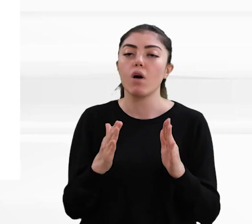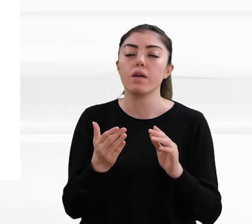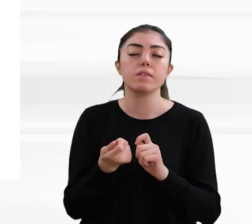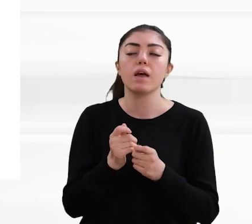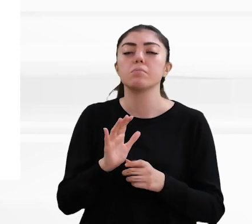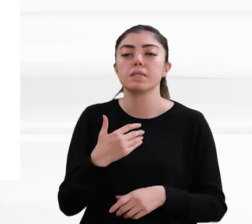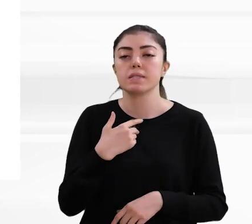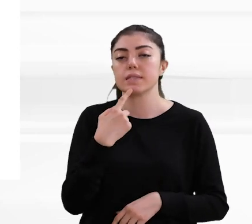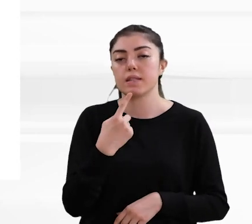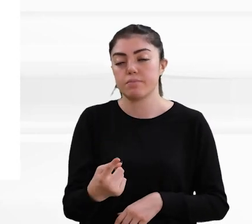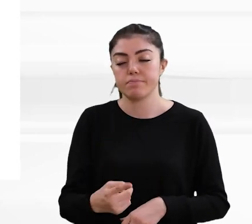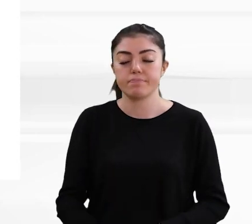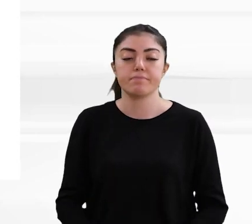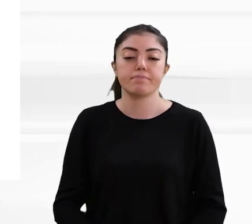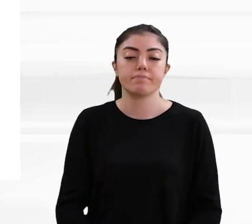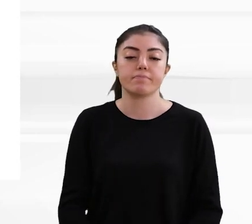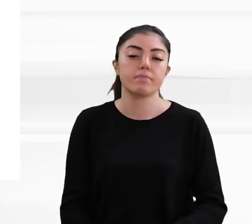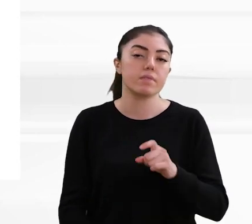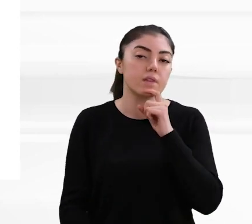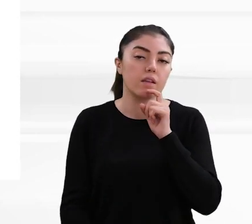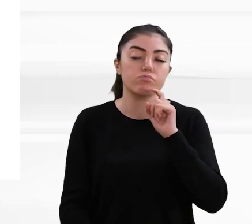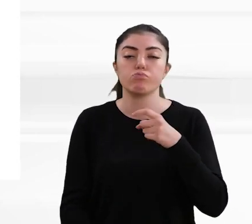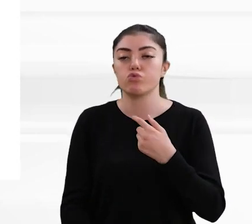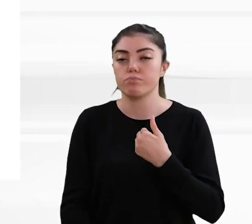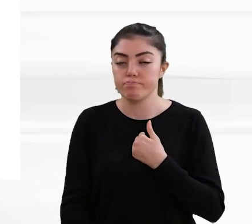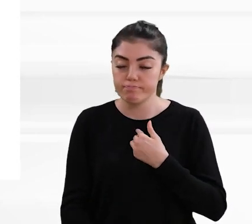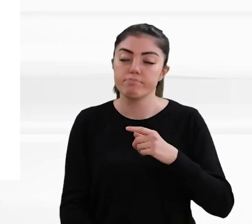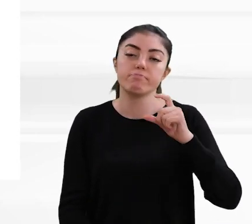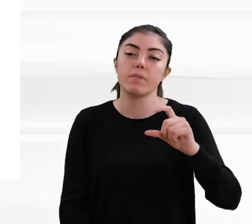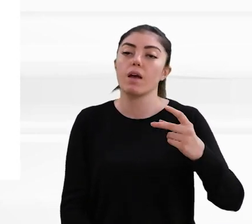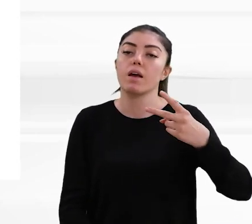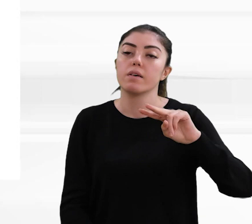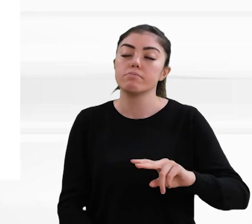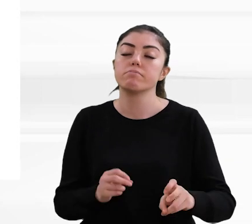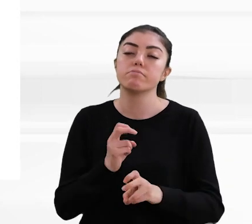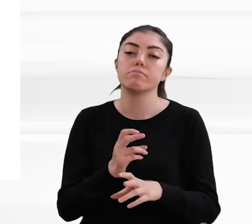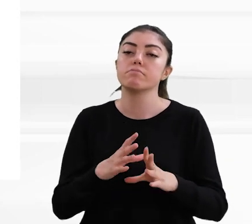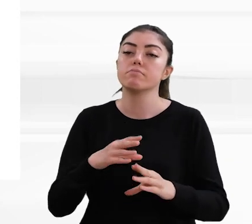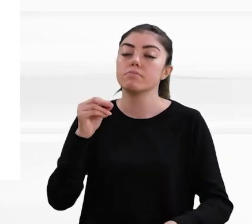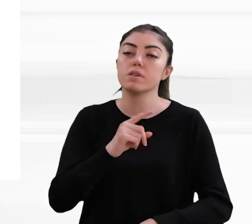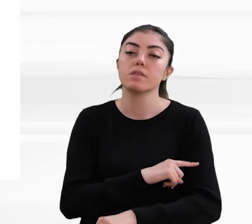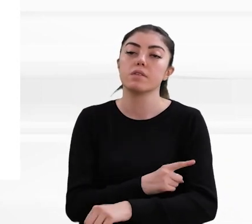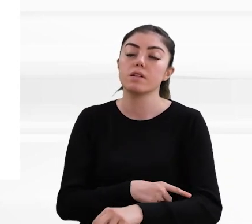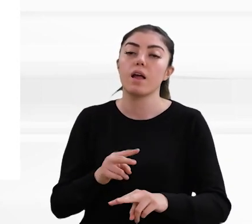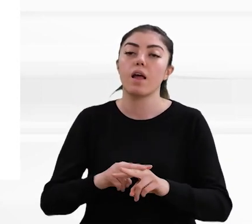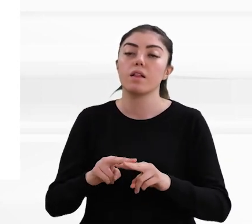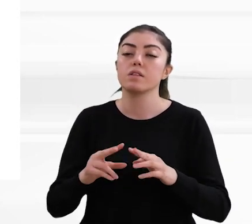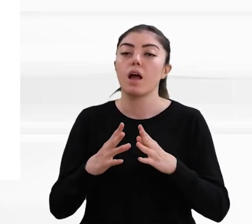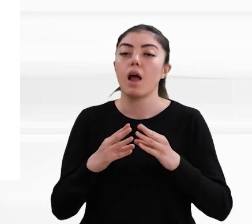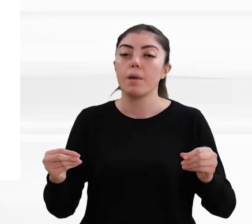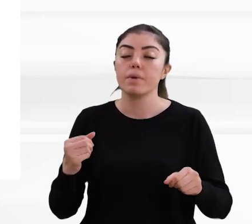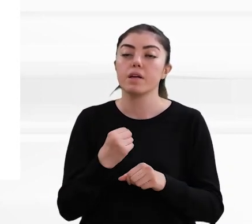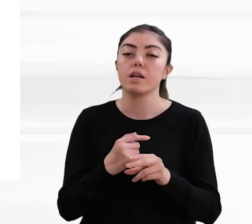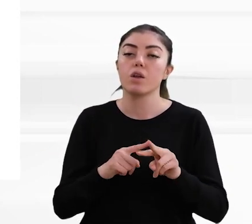miyozin değişmediği için şeklinde ifade ederiz Öyleyse yanlışı bulduk Cem iskelet Bu enerji